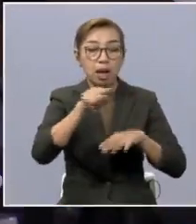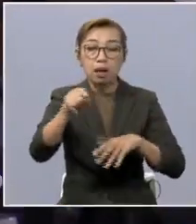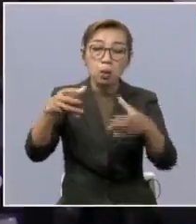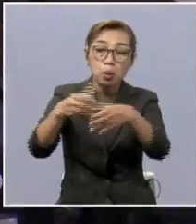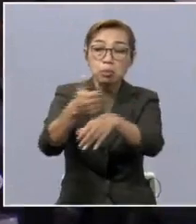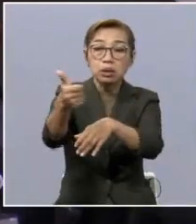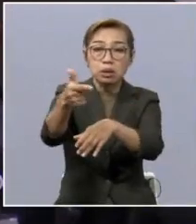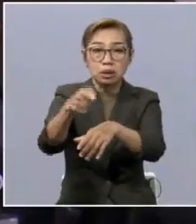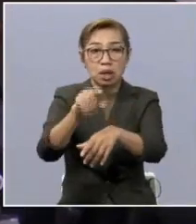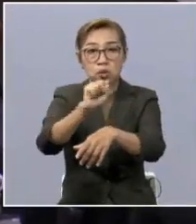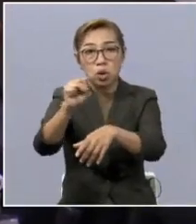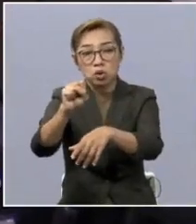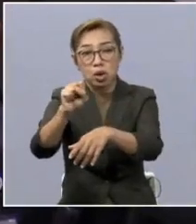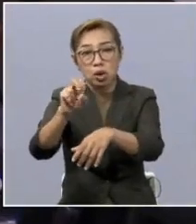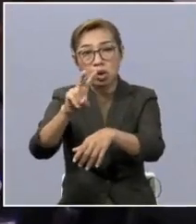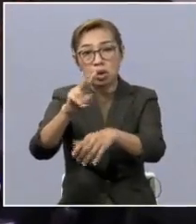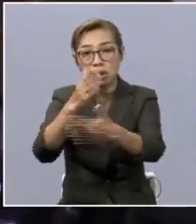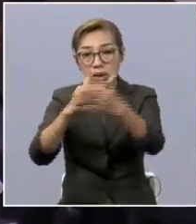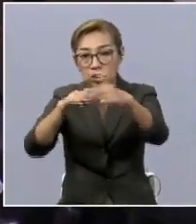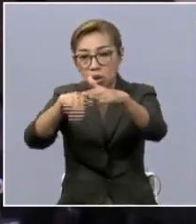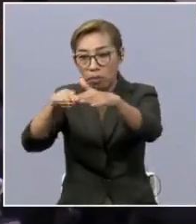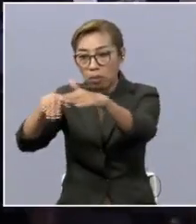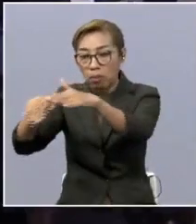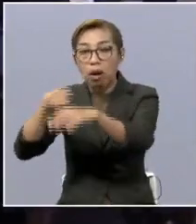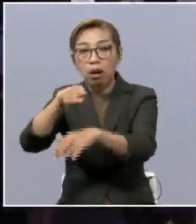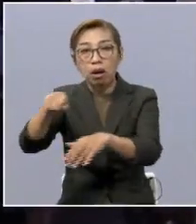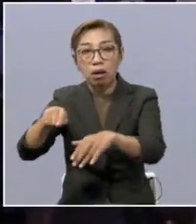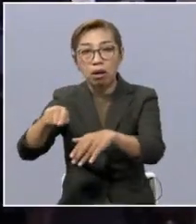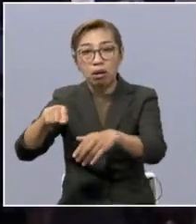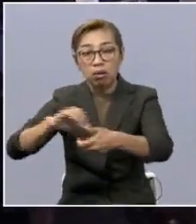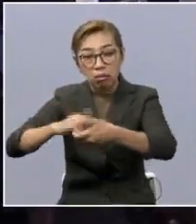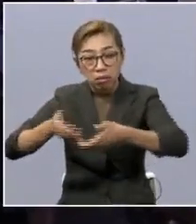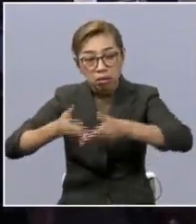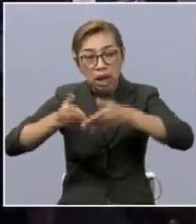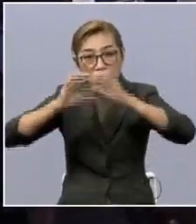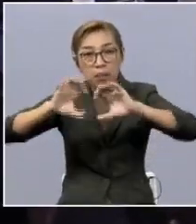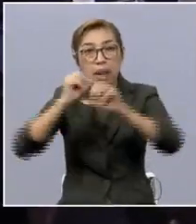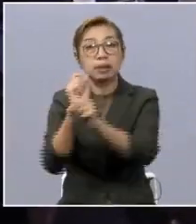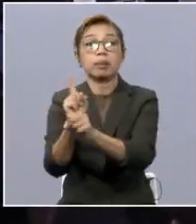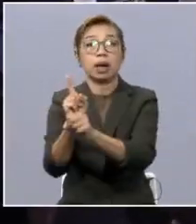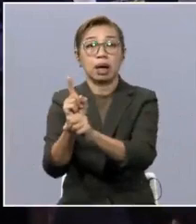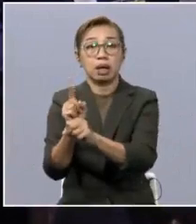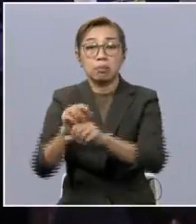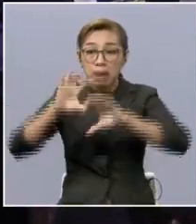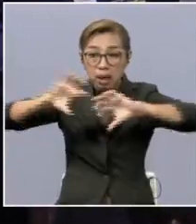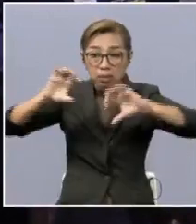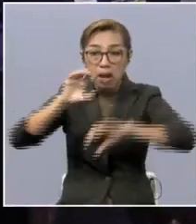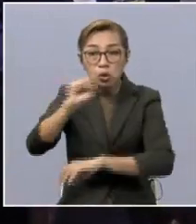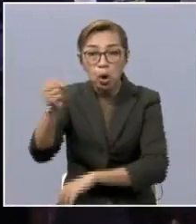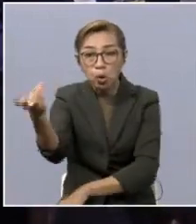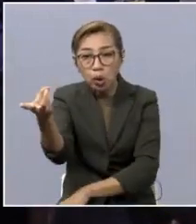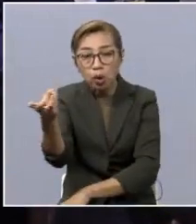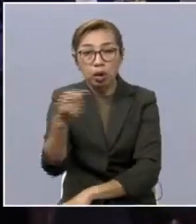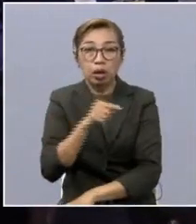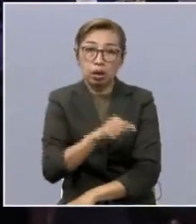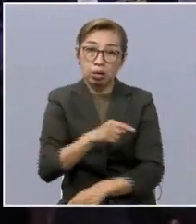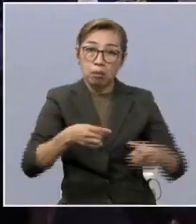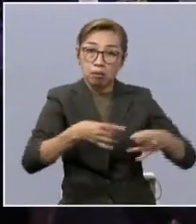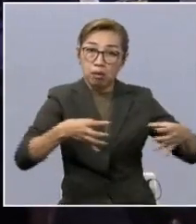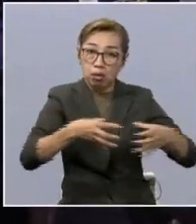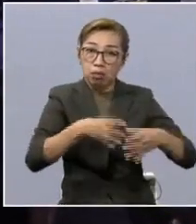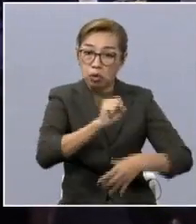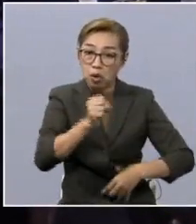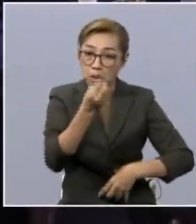าลเสียงข้างน้อยประเทศจะแขวนอยู่บนเส้นได้กับวิธีการแบบนั้นหรือคุณสมคิดบอกนะครับมั่นใจถ้าพรรคเพื่อไทยได้คะแน